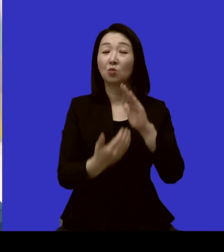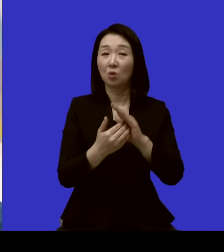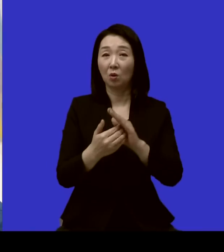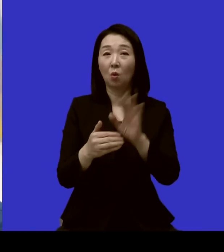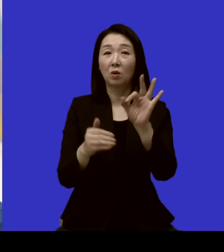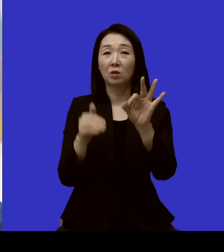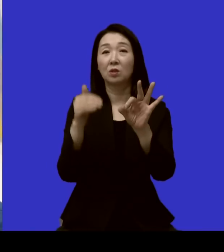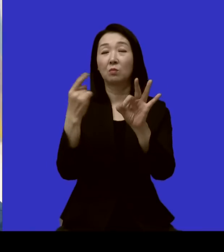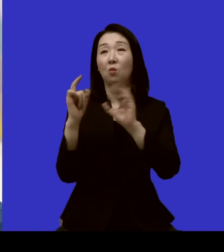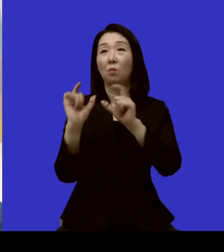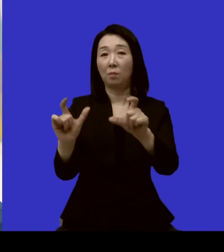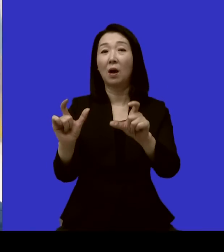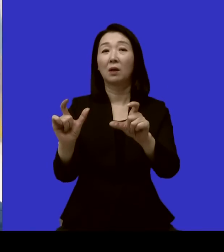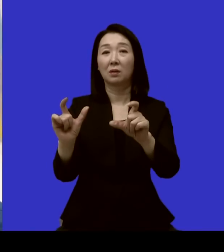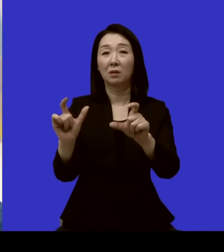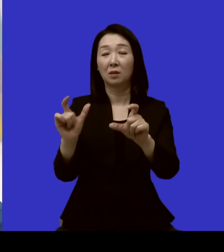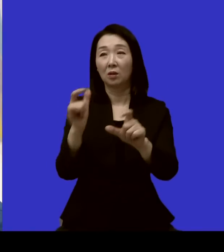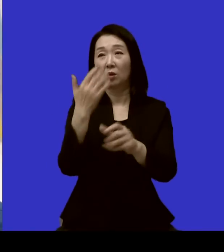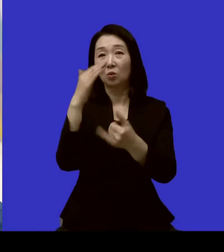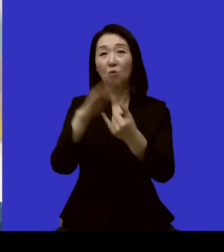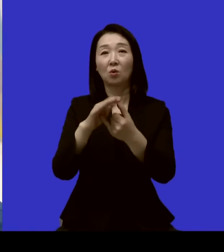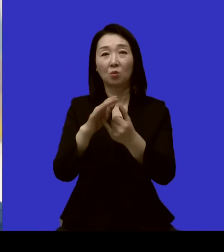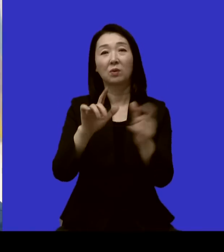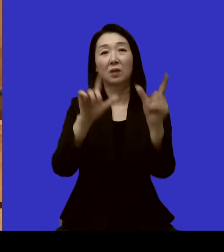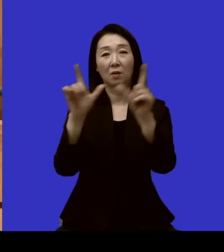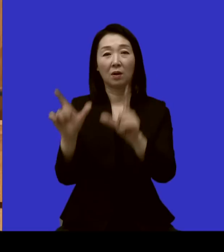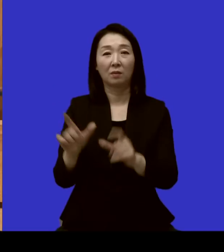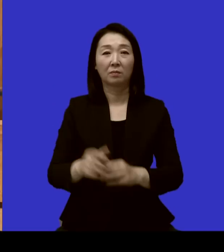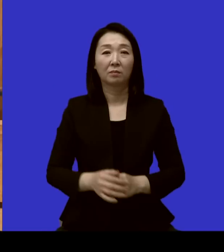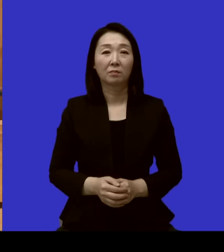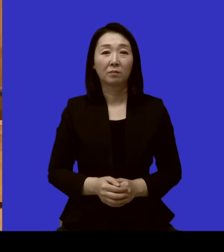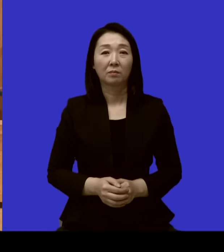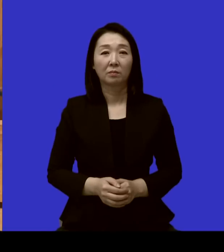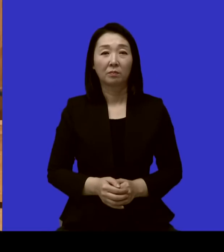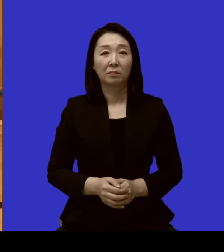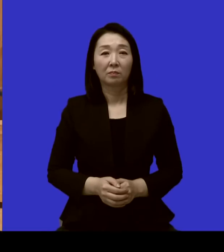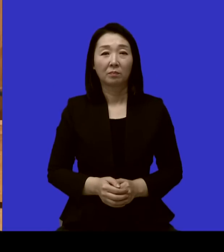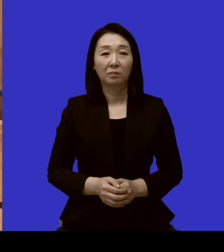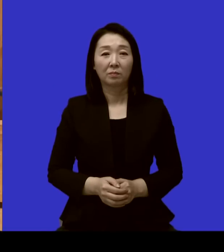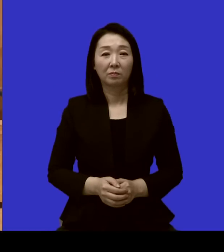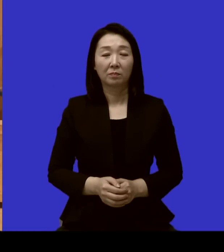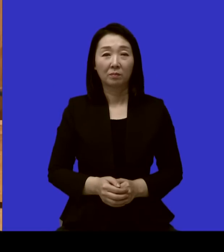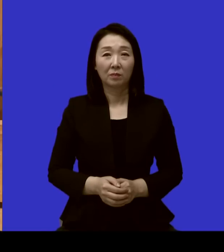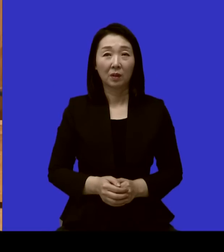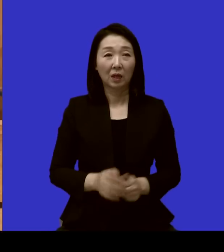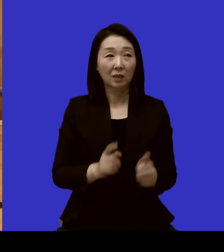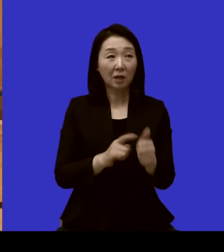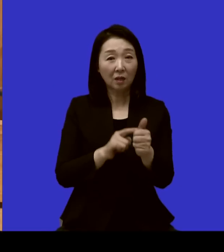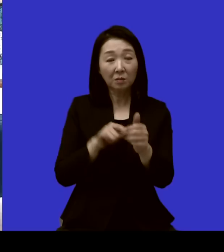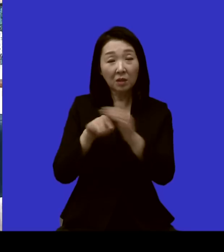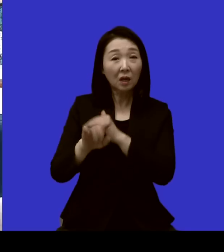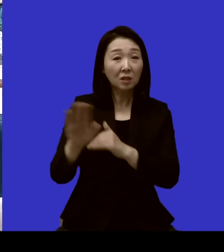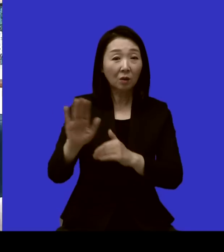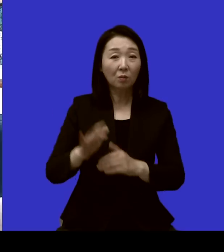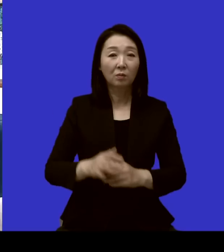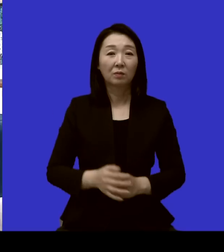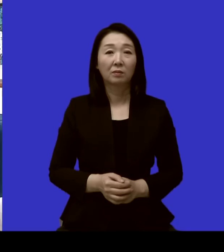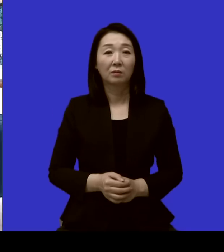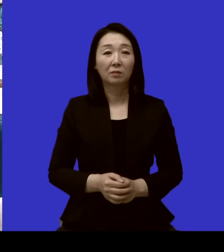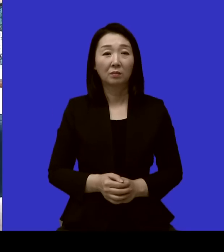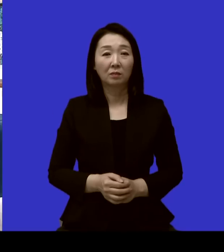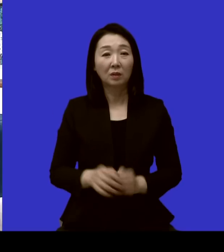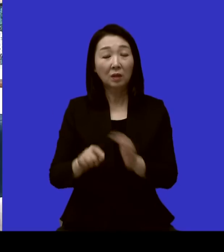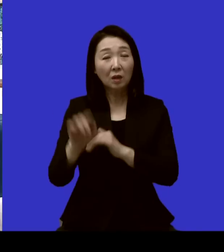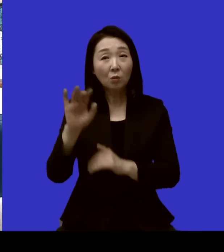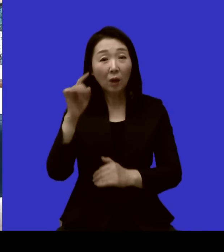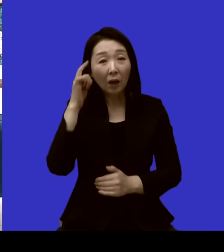10호 판정을 받고 예. 이제 소년원 생활을 하고 나오게 됐죠. 아, 그럼 작가님만 안 들어가고. 예, 그렇습니다. 선생님은 네. 왜 안 드셔?